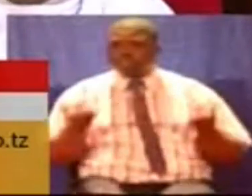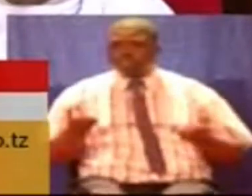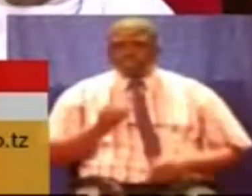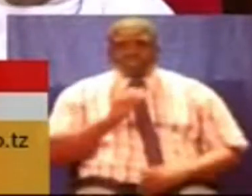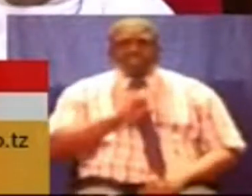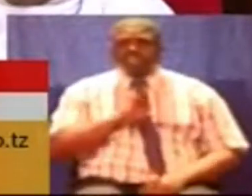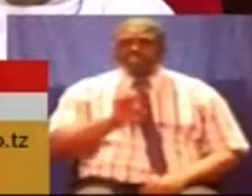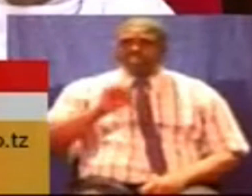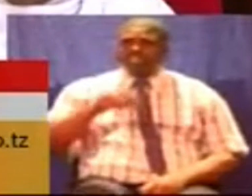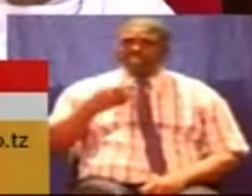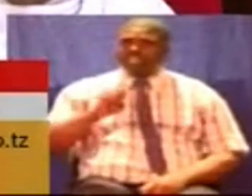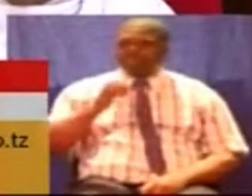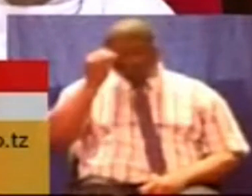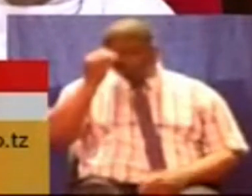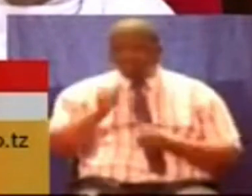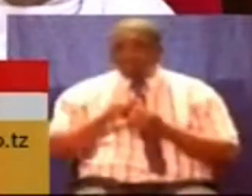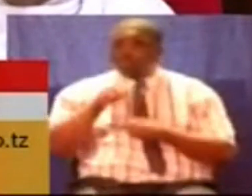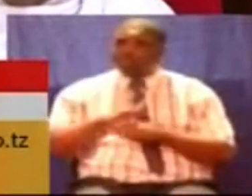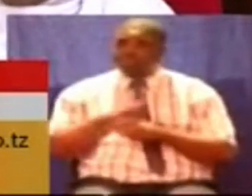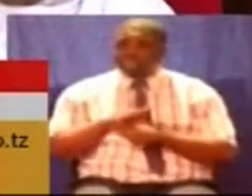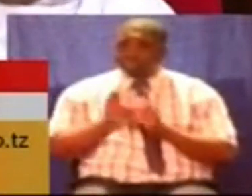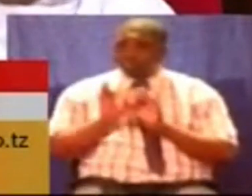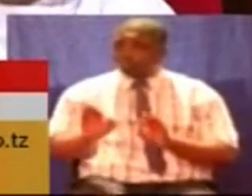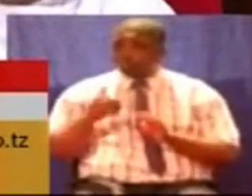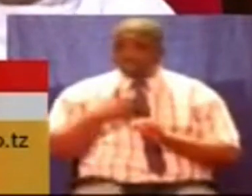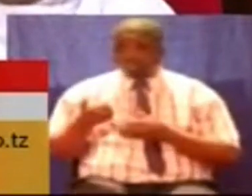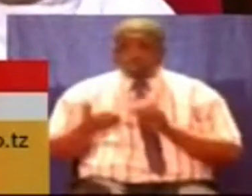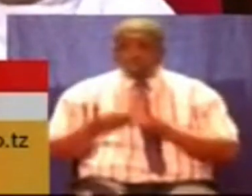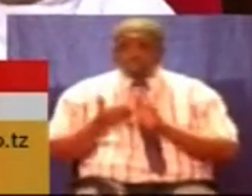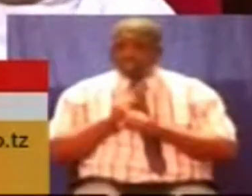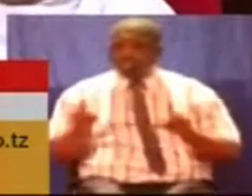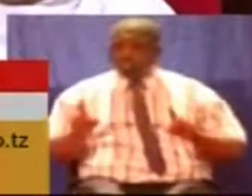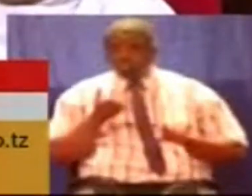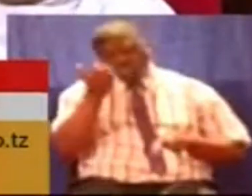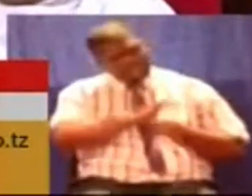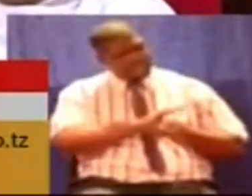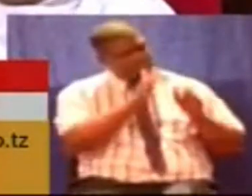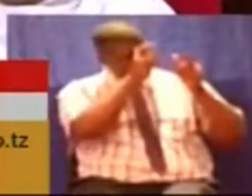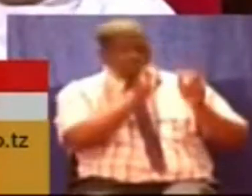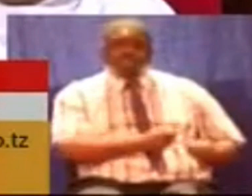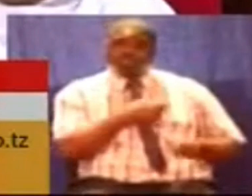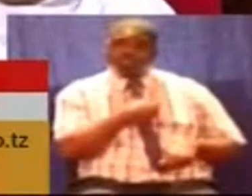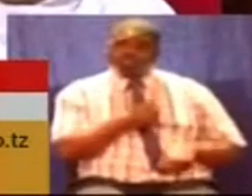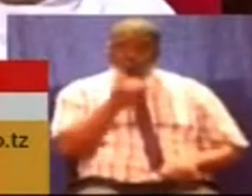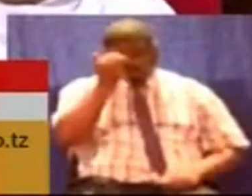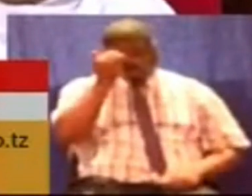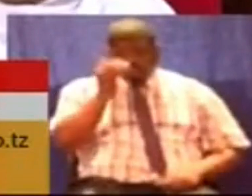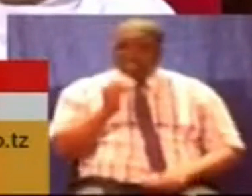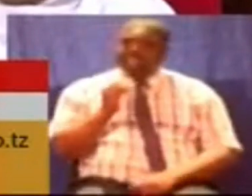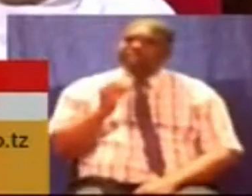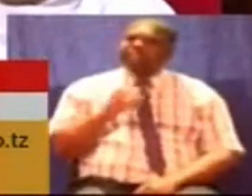Chenge amenifundisha mambo mazuri. Mimi sio mwanasheria. Mimi ni mhasibu by profession, lakini kwa busara za